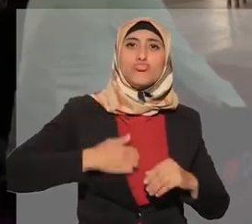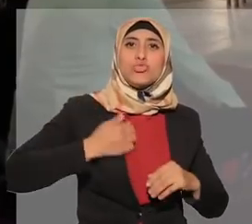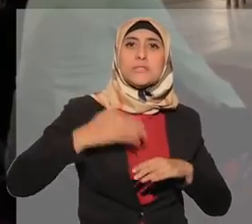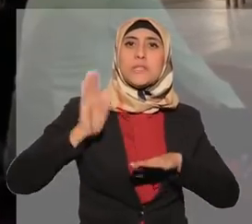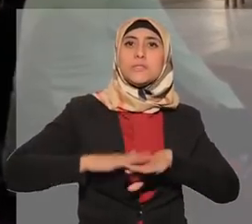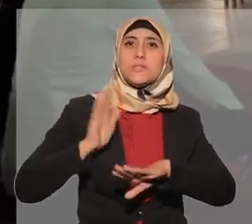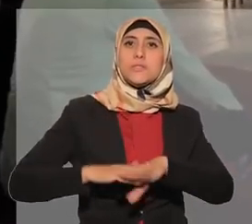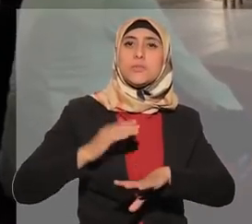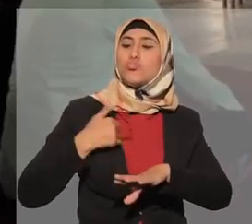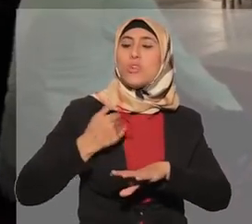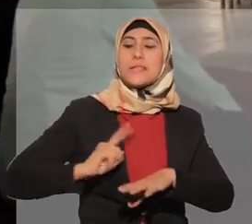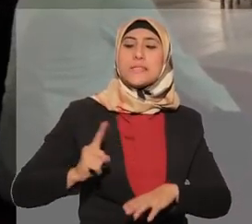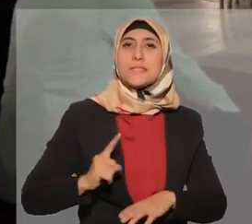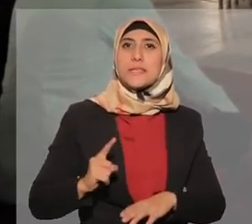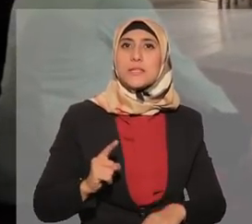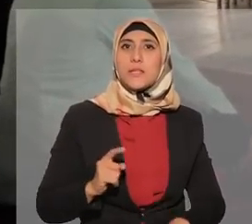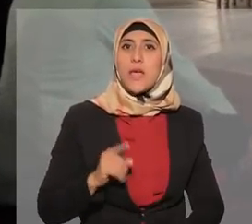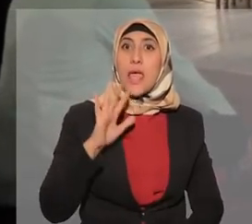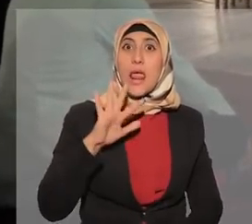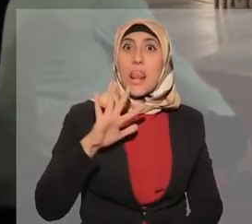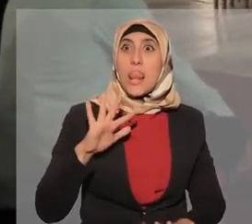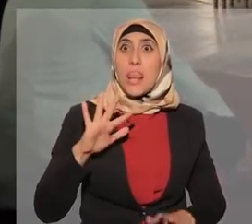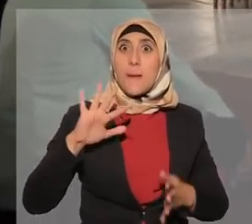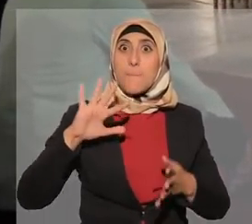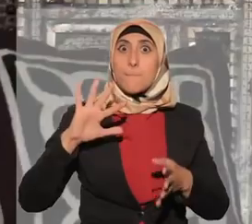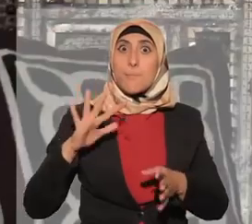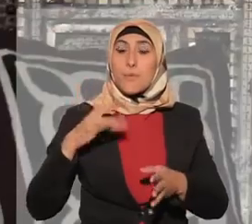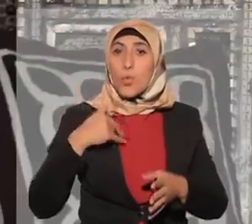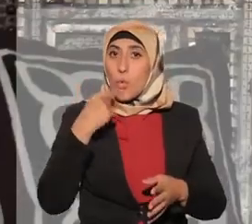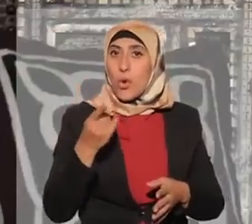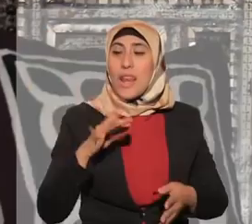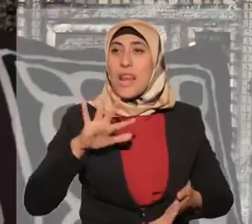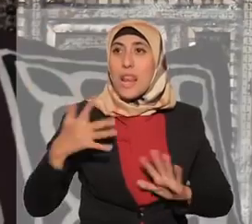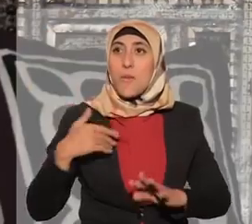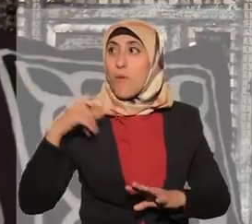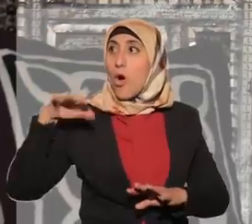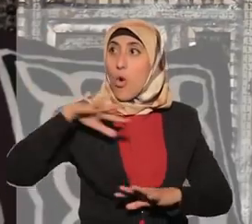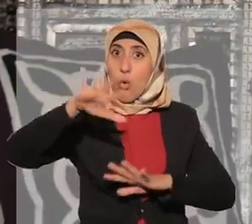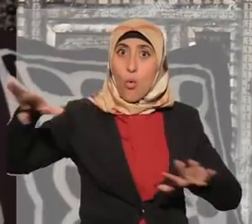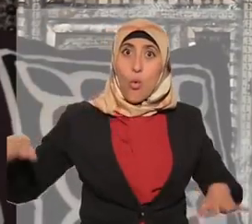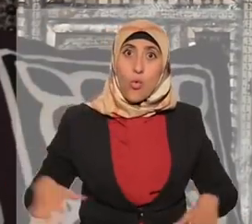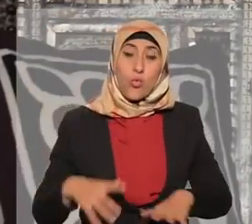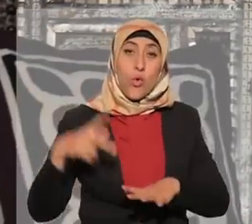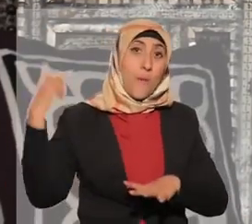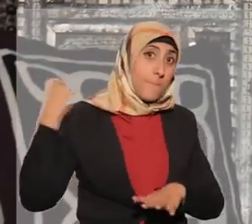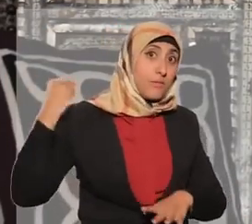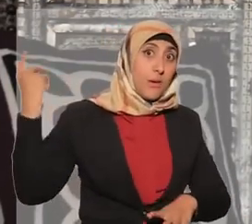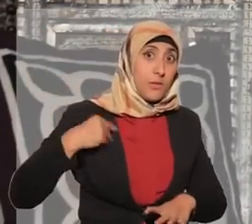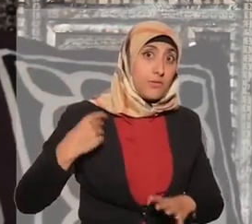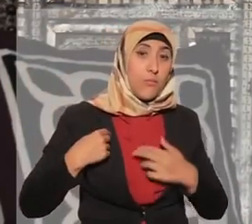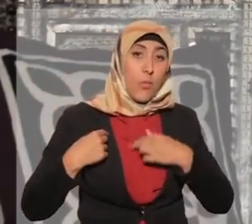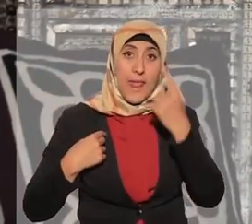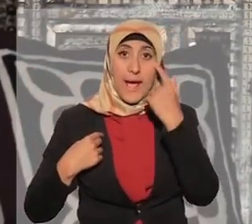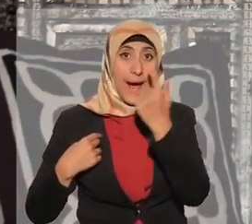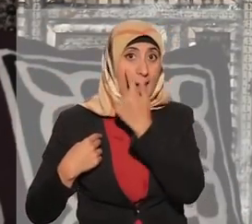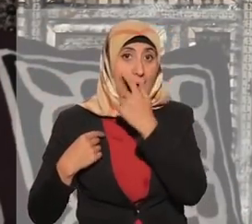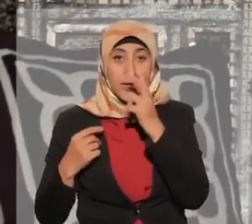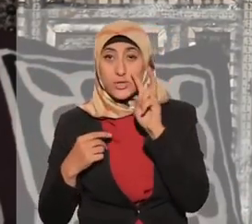قال: وهم يضربوني أنا التفت إليها حبيبتي اللي روح تسرق وكذا علشان أحقق